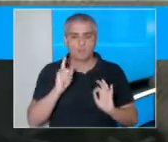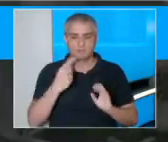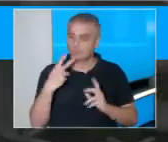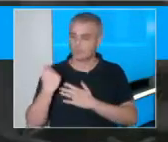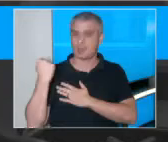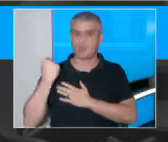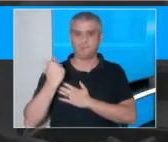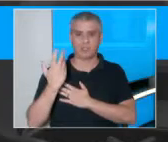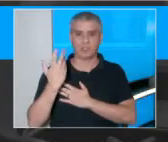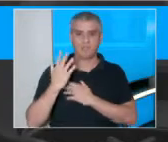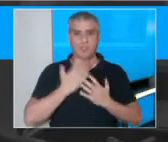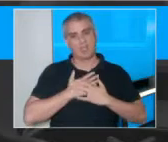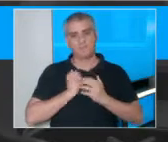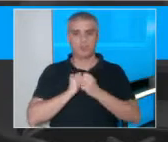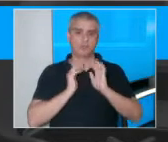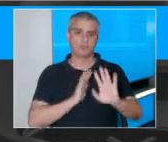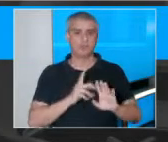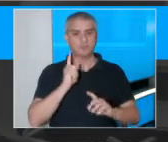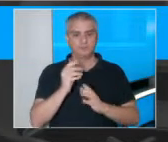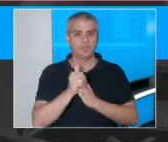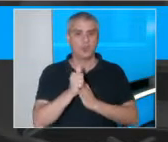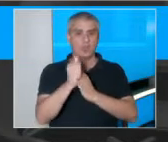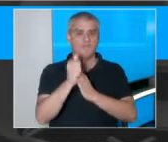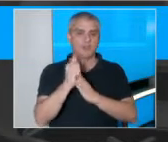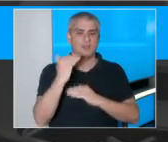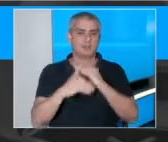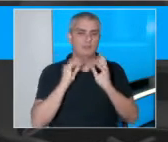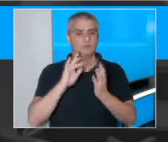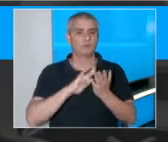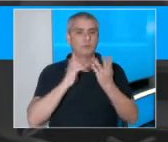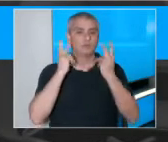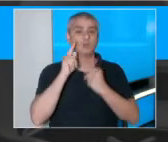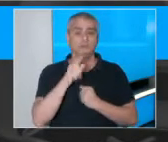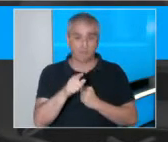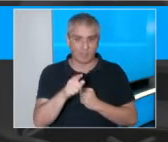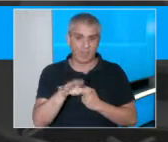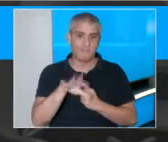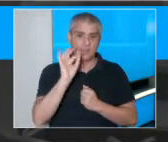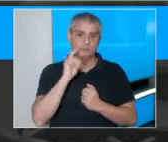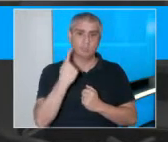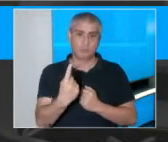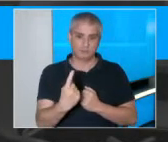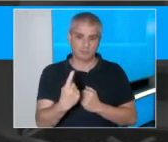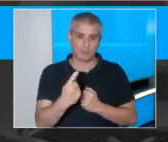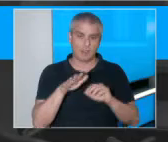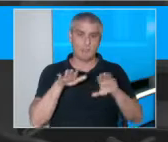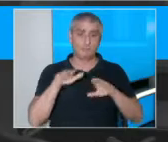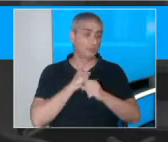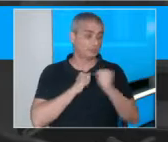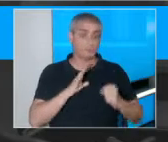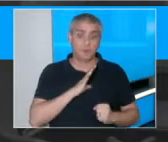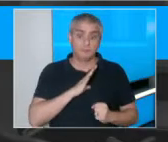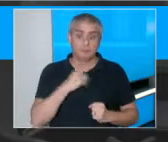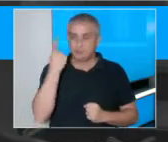יותר חזקה מהאהבות והסנאות האלה, ואתה צריך להוביל את המהלכים שלך בשביל המקומות שחשוב לך, ולמצוא את עצמך בממשלת שמאל